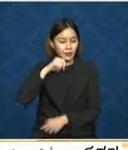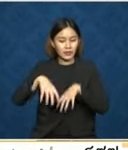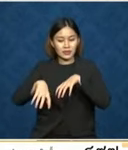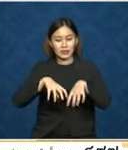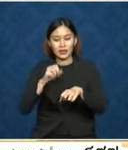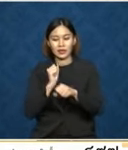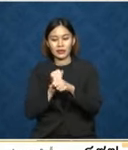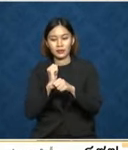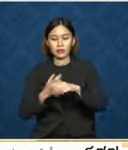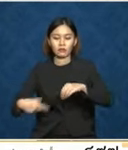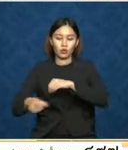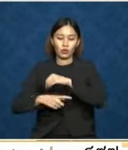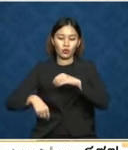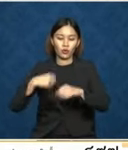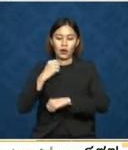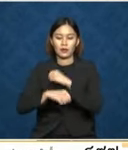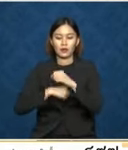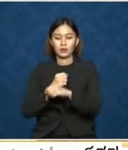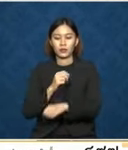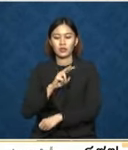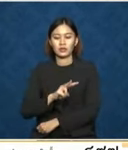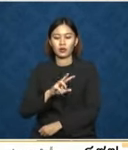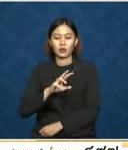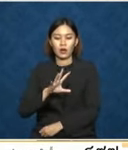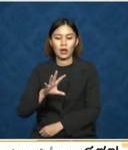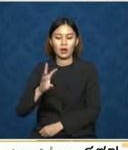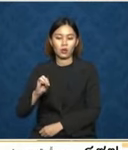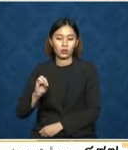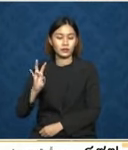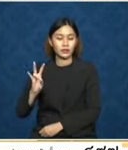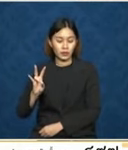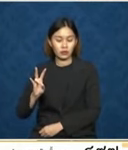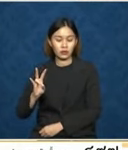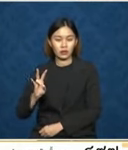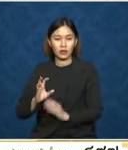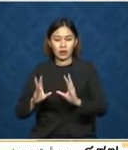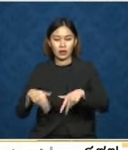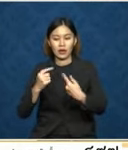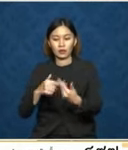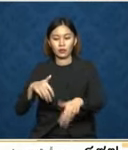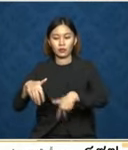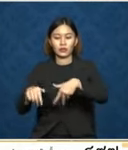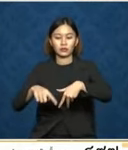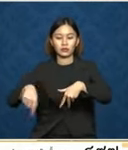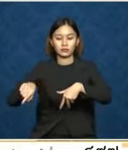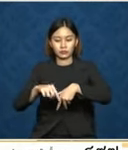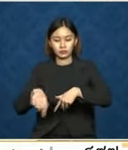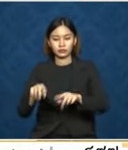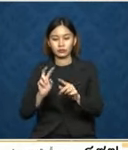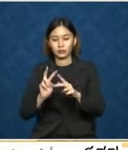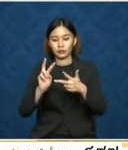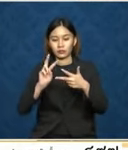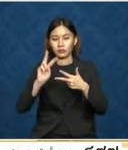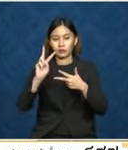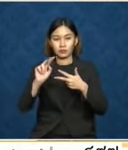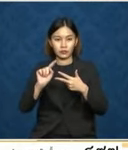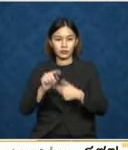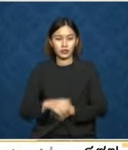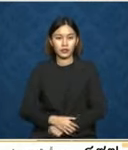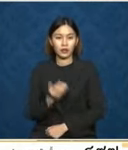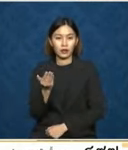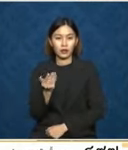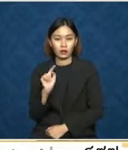นาปังปีการผลิต2567นะครับให้กับพี่น้องประชาชนด้วยครับเรื่องที่ 2ครับขอให้